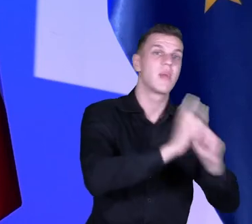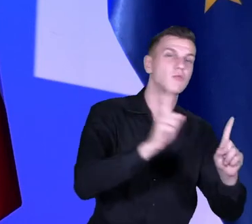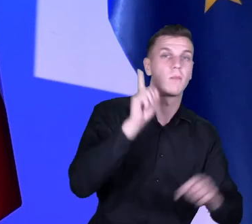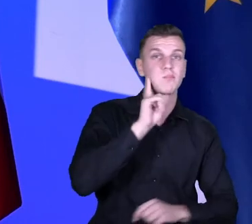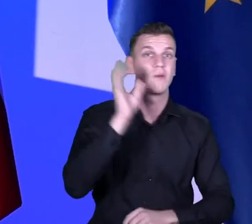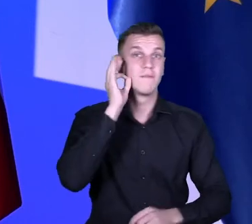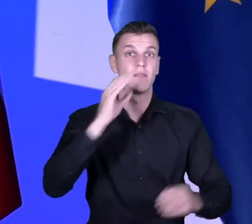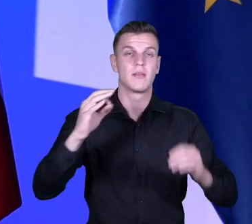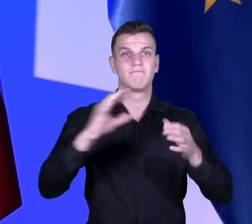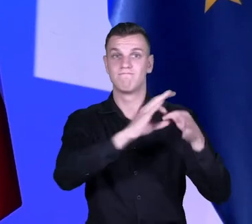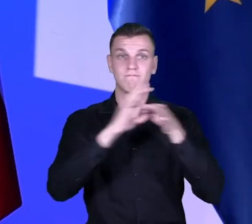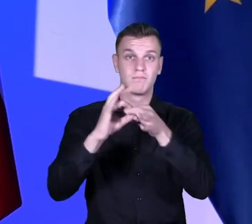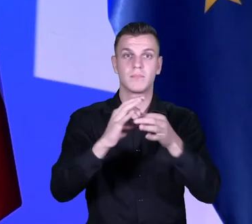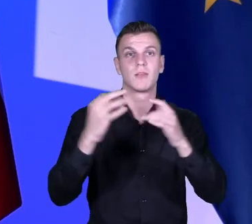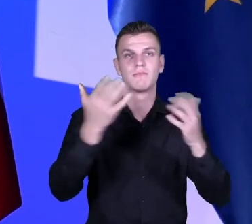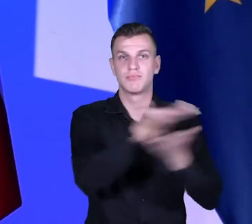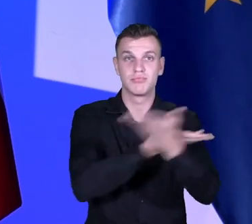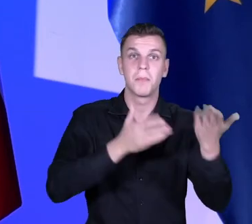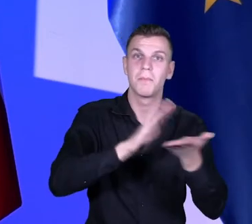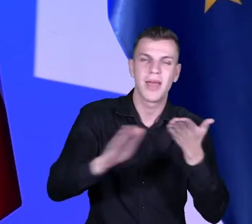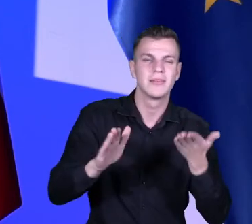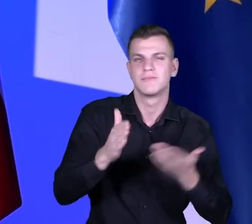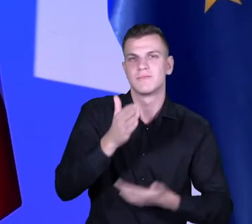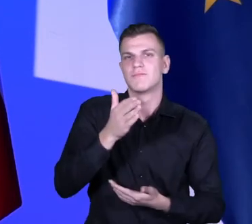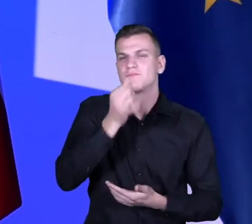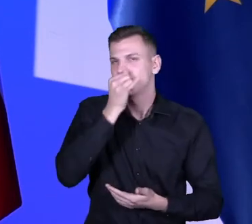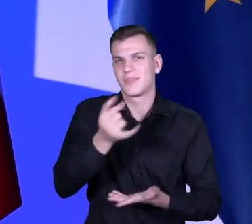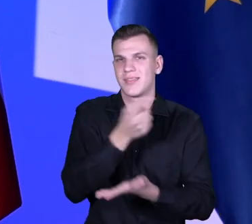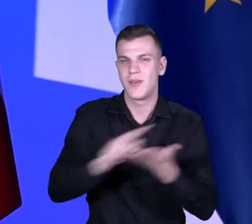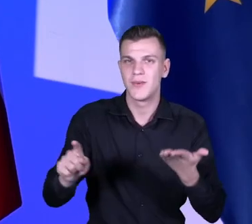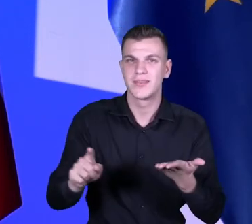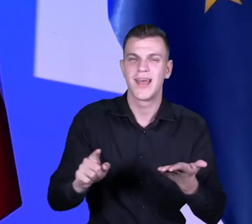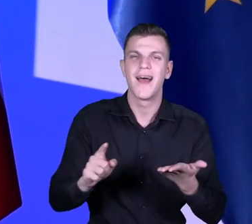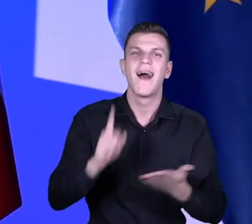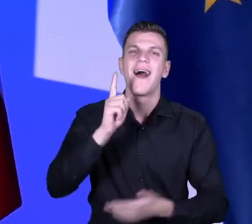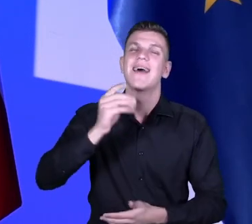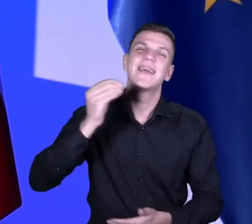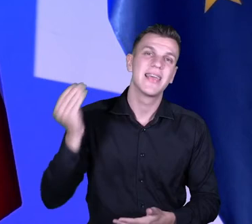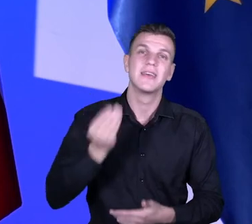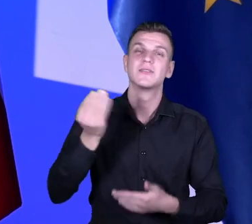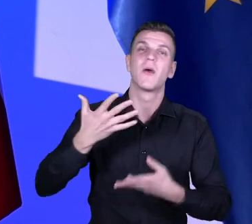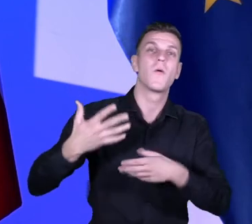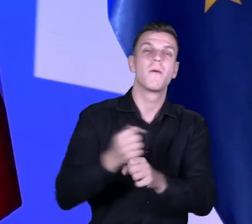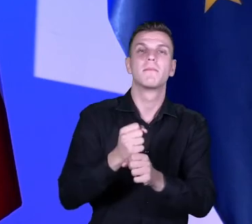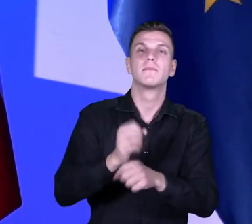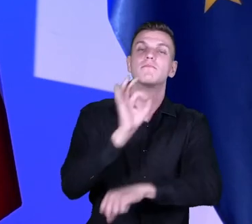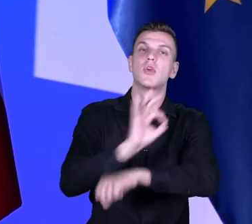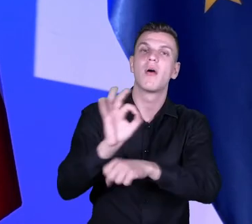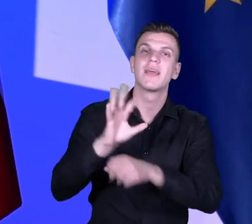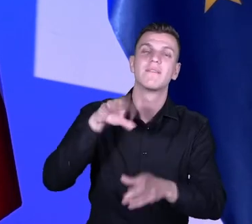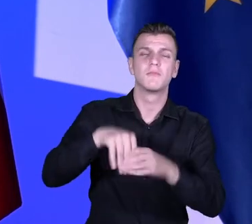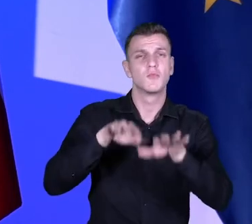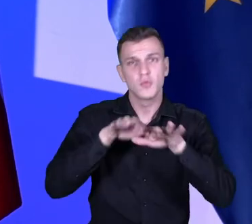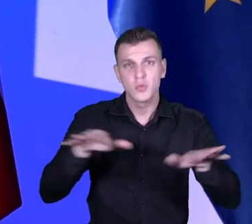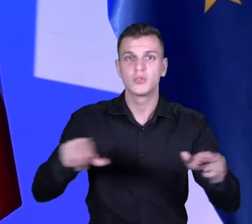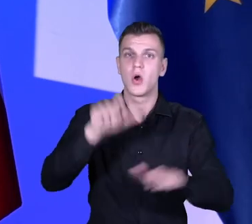tym projekcie pracowali. Ale tak naprawdę tutaj w sercu tego programu pracowało bardzo liczne grono